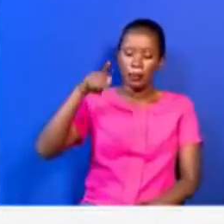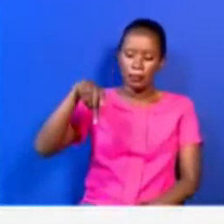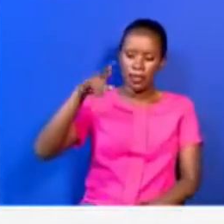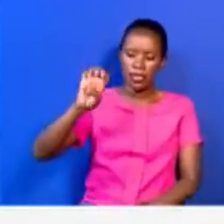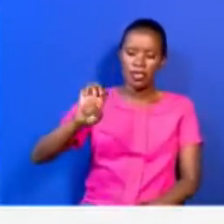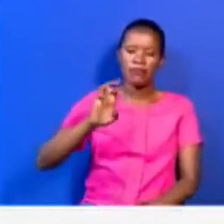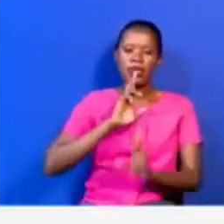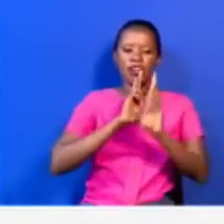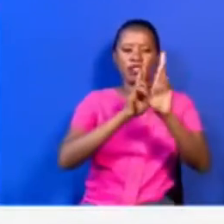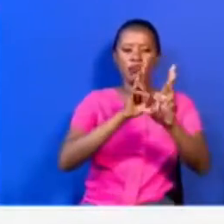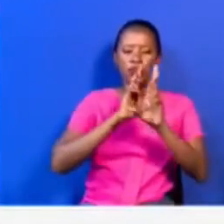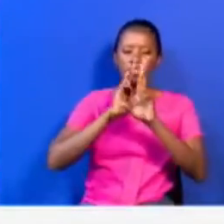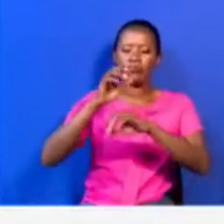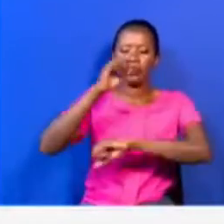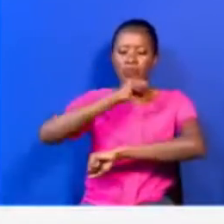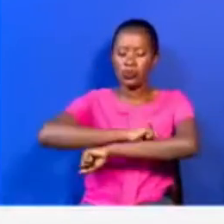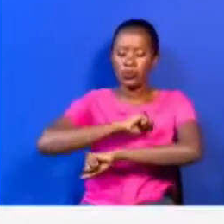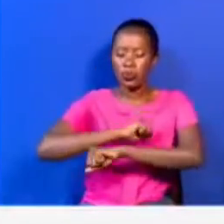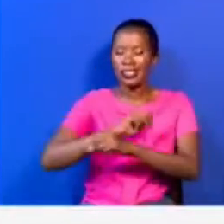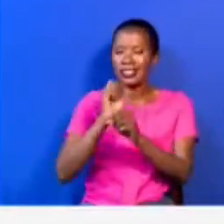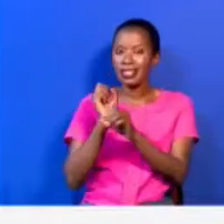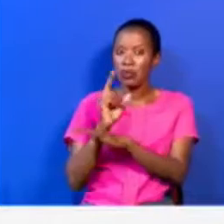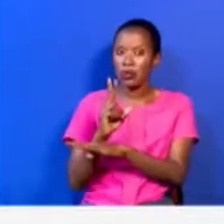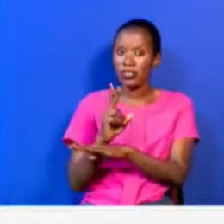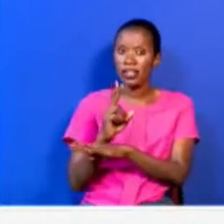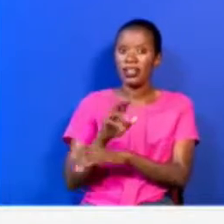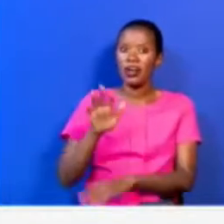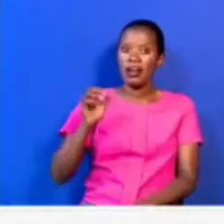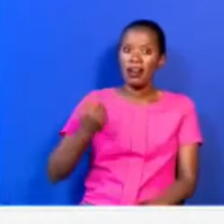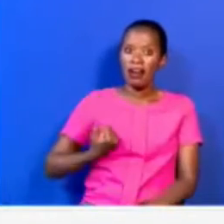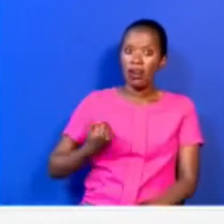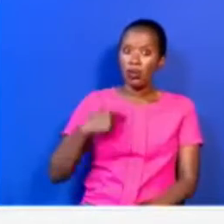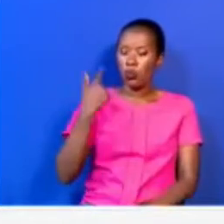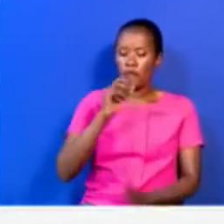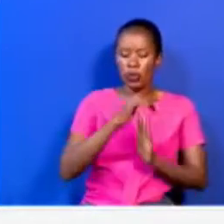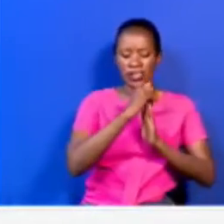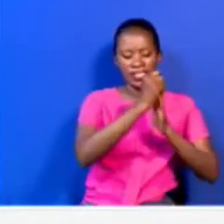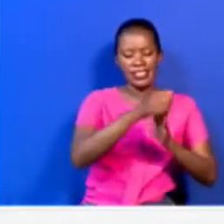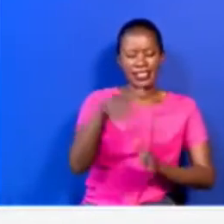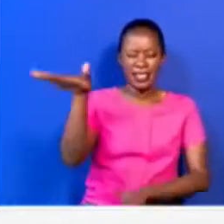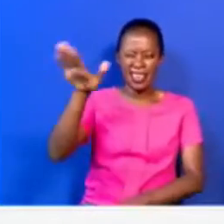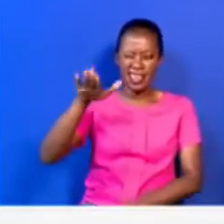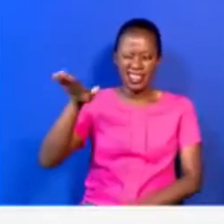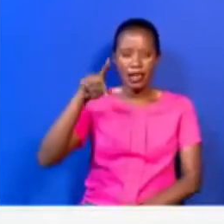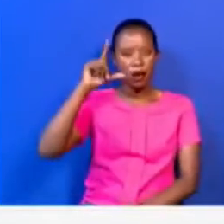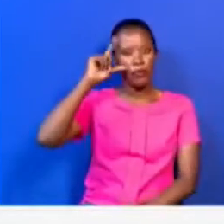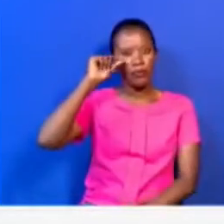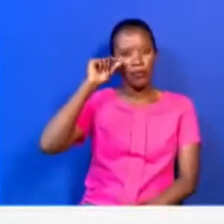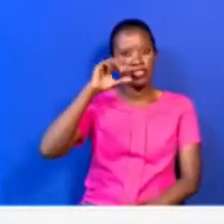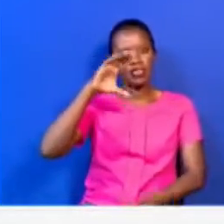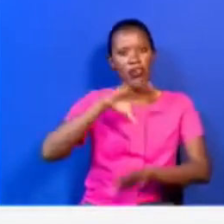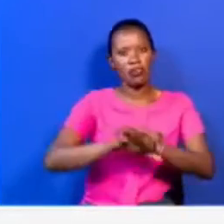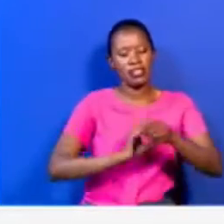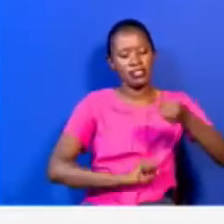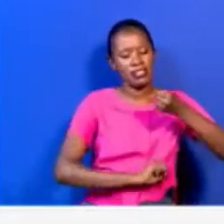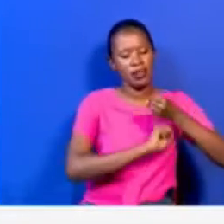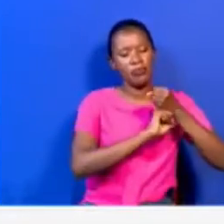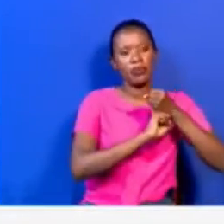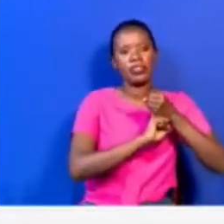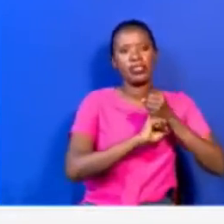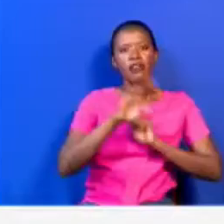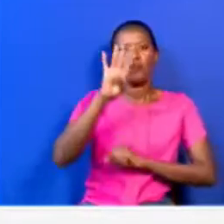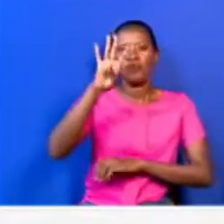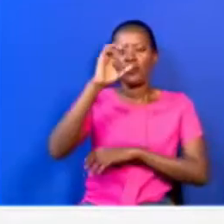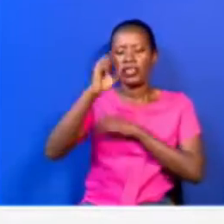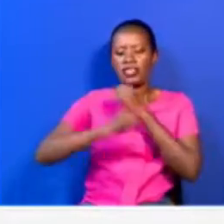katika shule za upili walizoitwa, mwanafunzi aliyeongoza katika mtihani huo eneo la Pwani amebahatika kupata ufadhili wa miaka